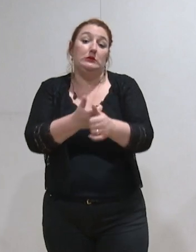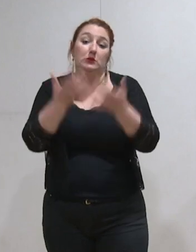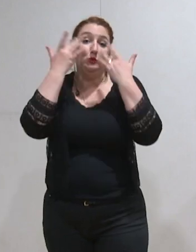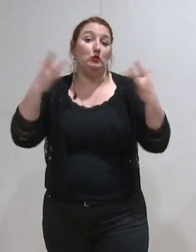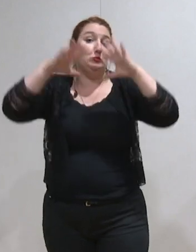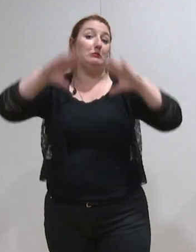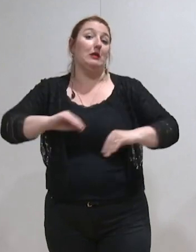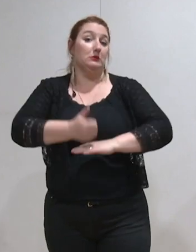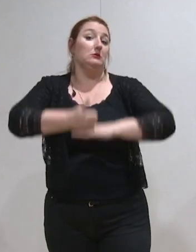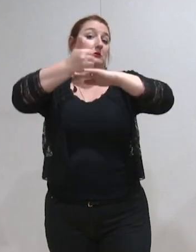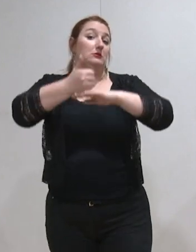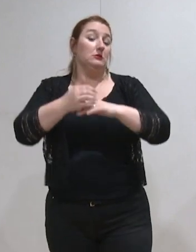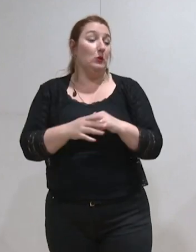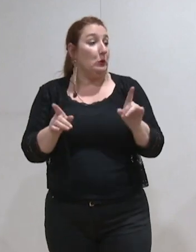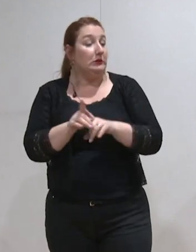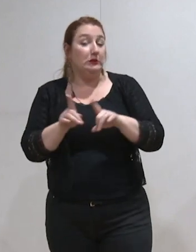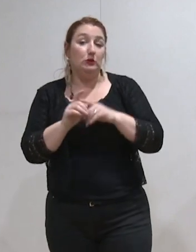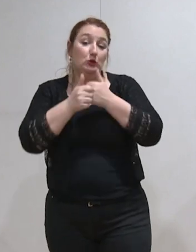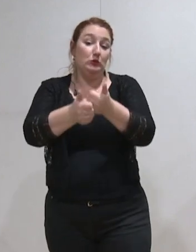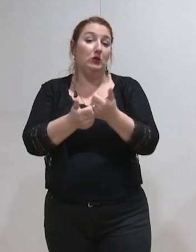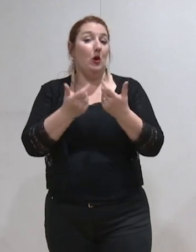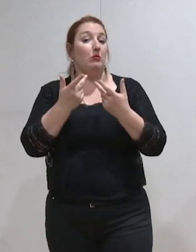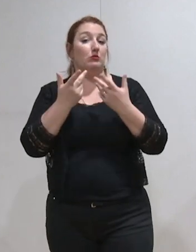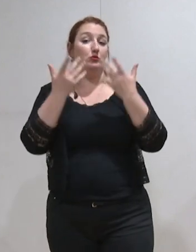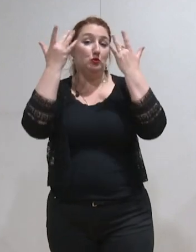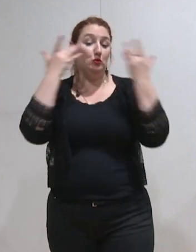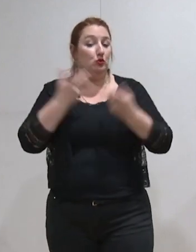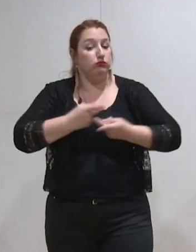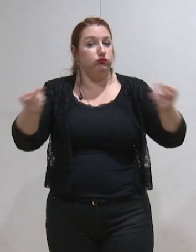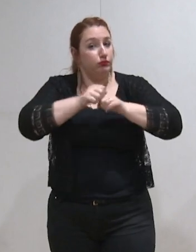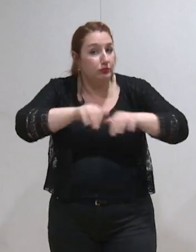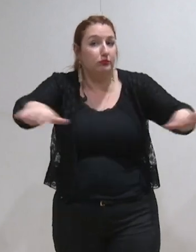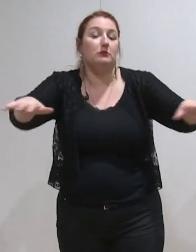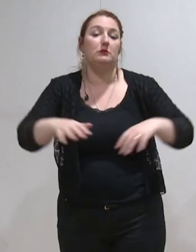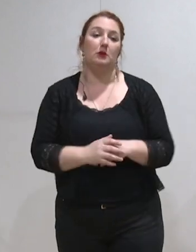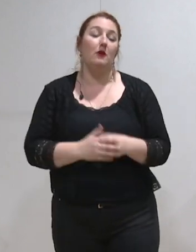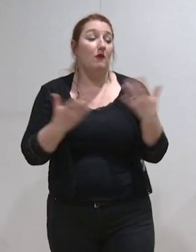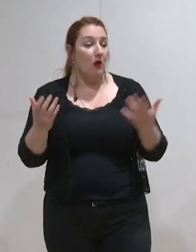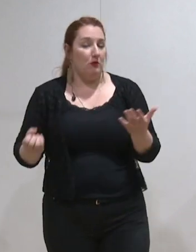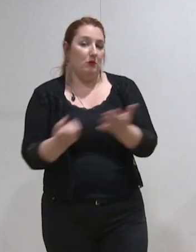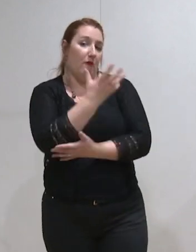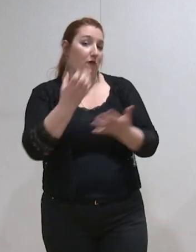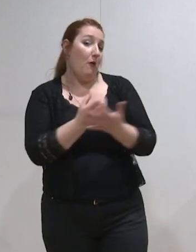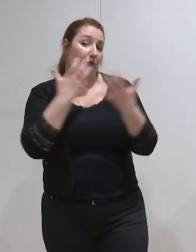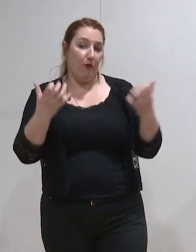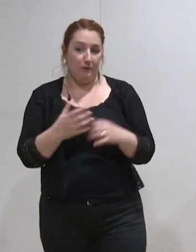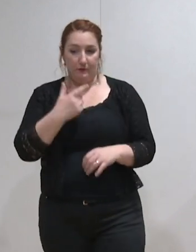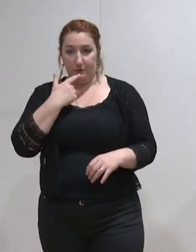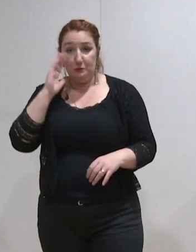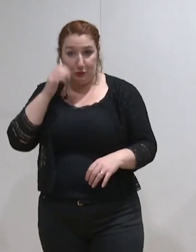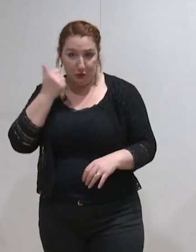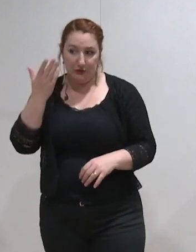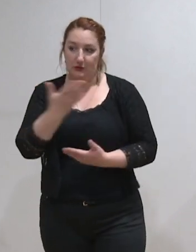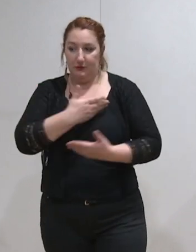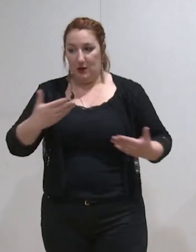culturelle voilà les remarques que nous souhtions porter à votre connaissance à l'occasion de cette délibération nous nous abstiendrons donc